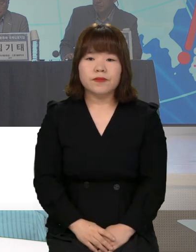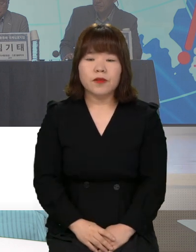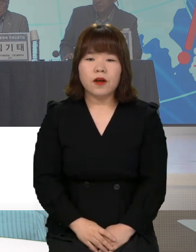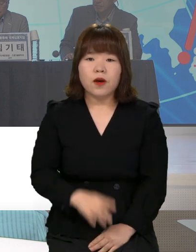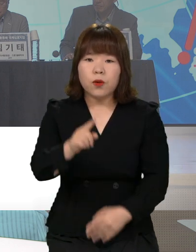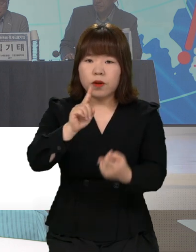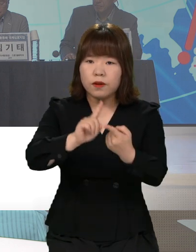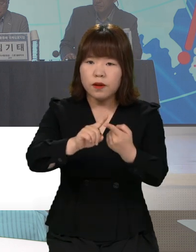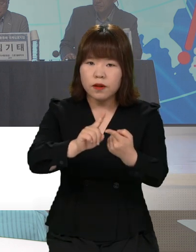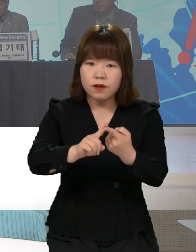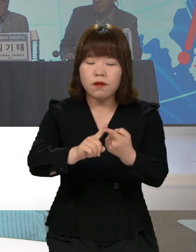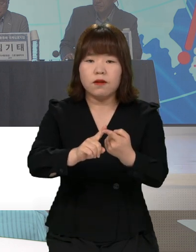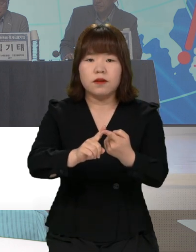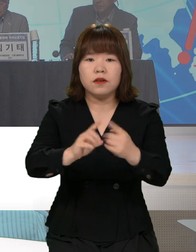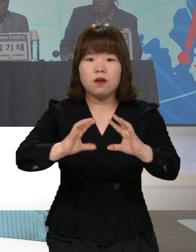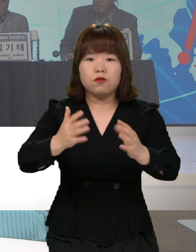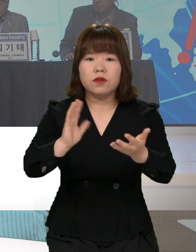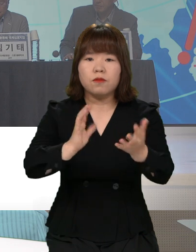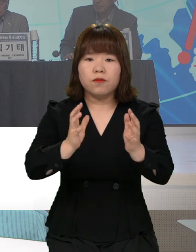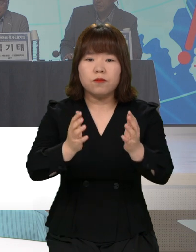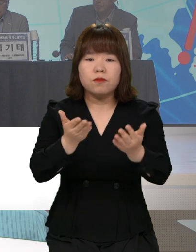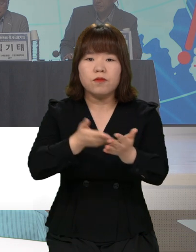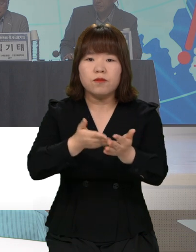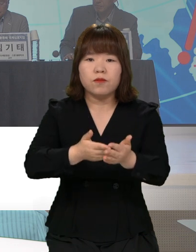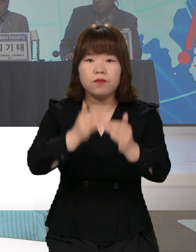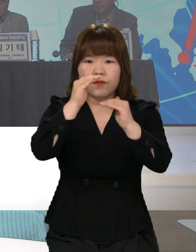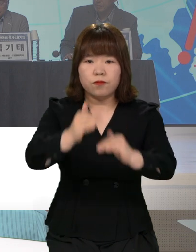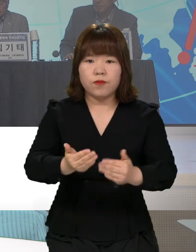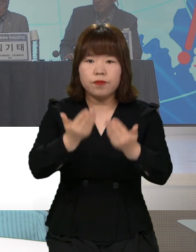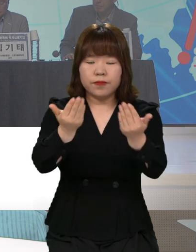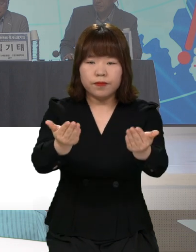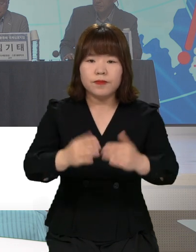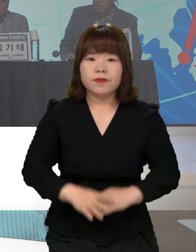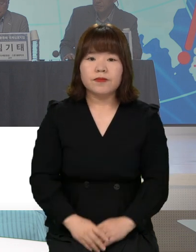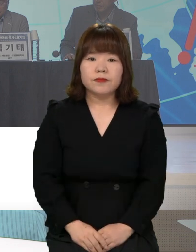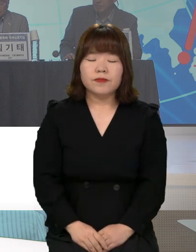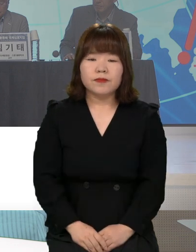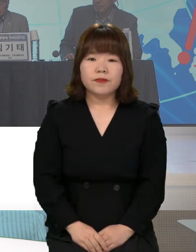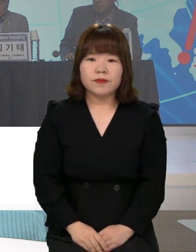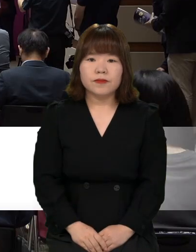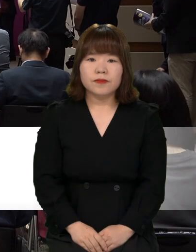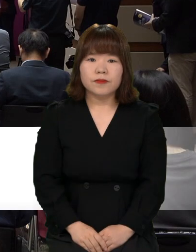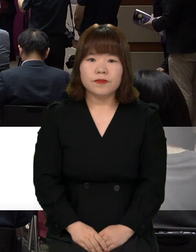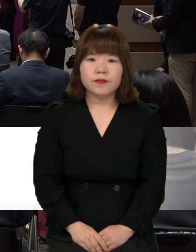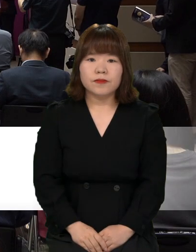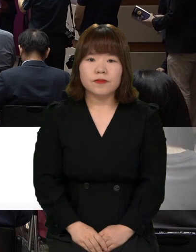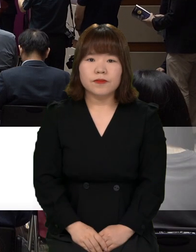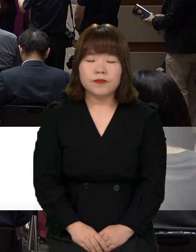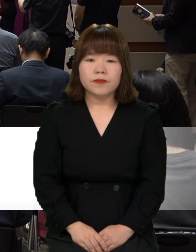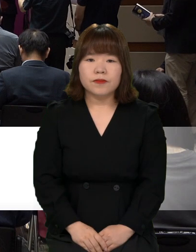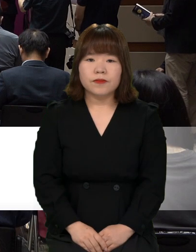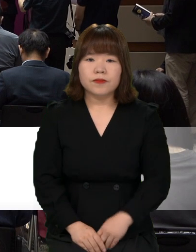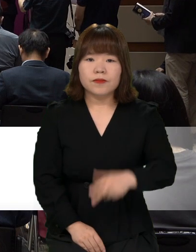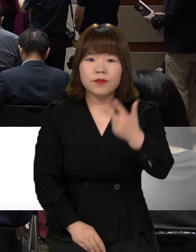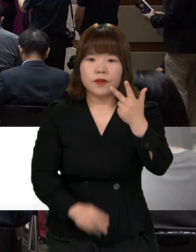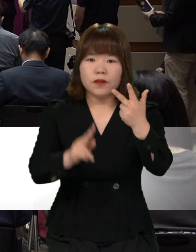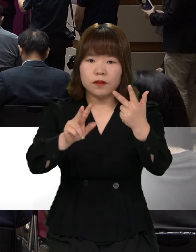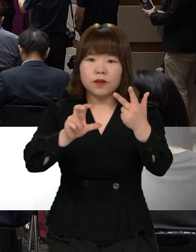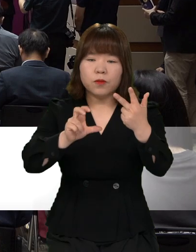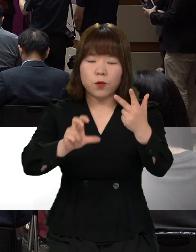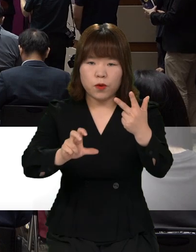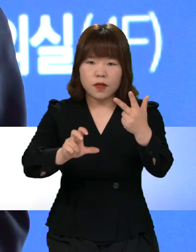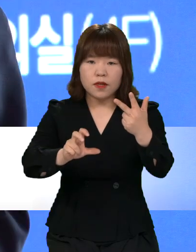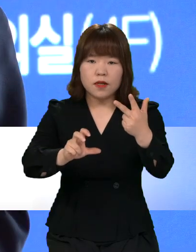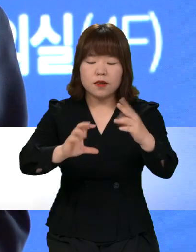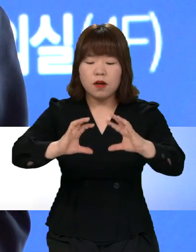다합니다 이와 관련한 제 122회 환동해 국제 심포지엄 소식입니다 제적인이 포시는